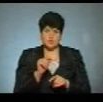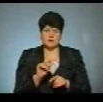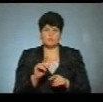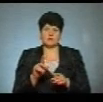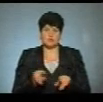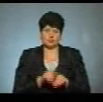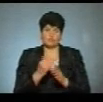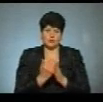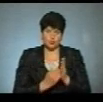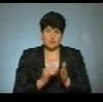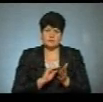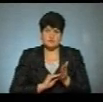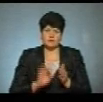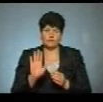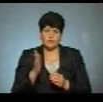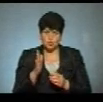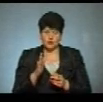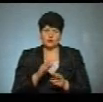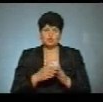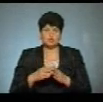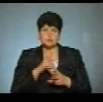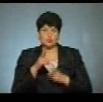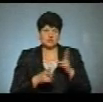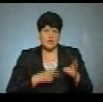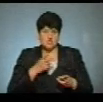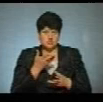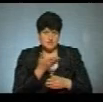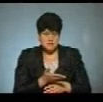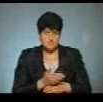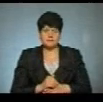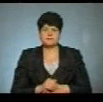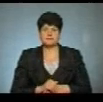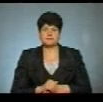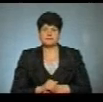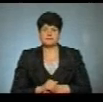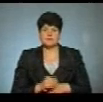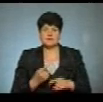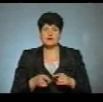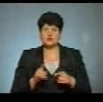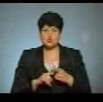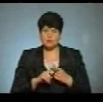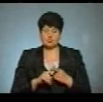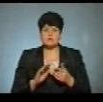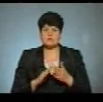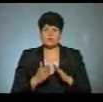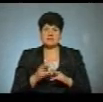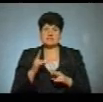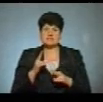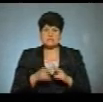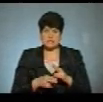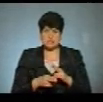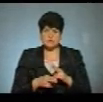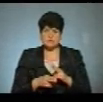не помиляюся. Сусіди поскаржилися. І на цьому ситуація закінчилась,